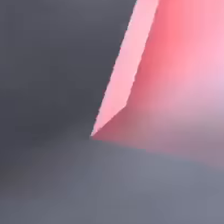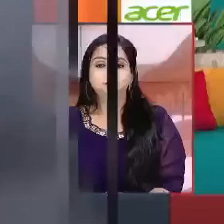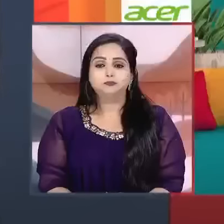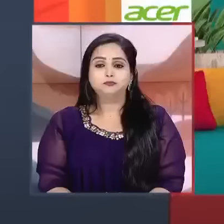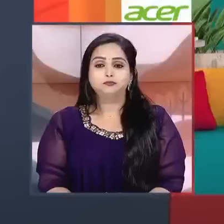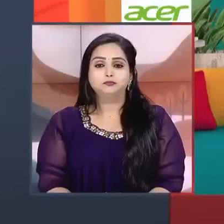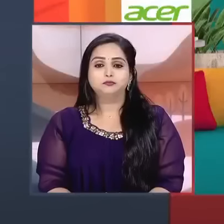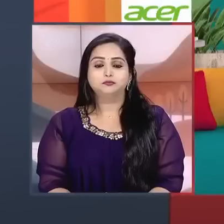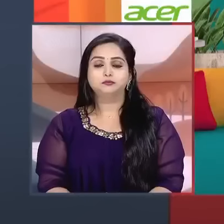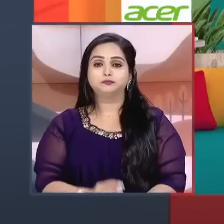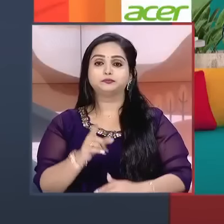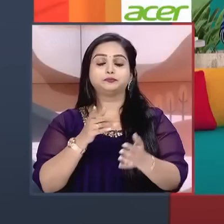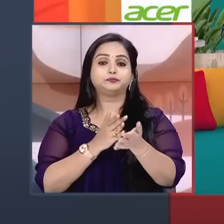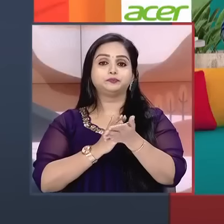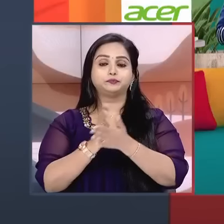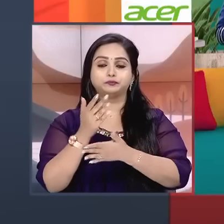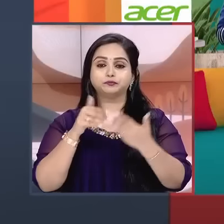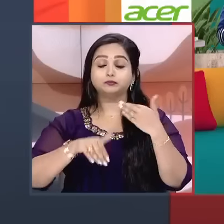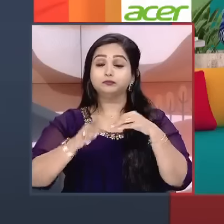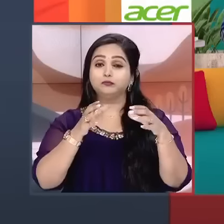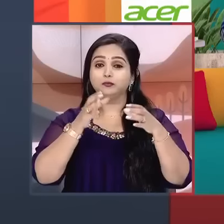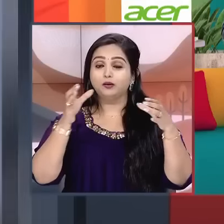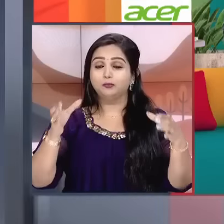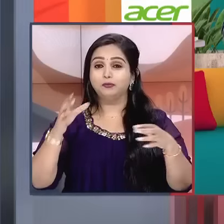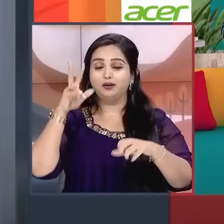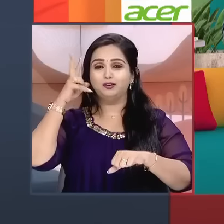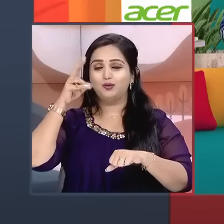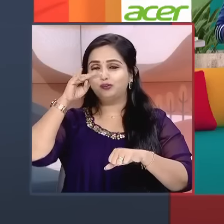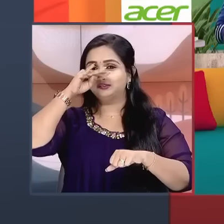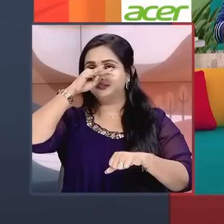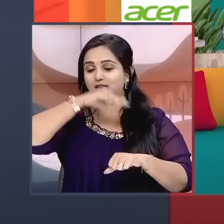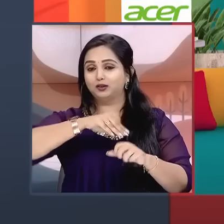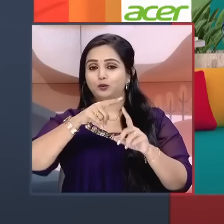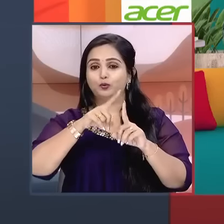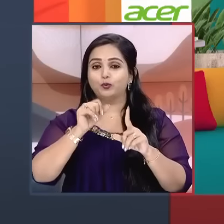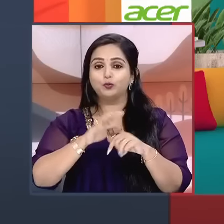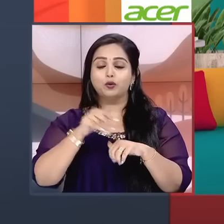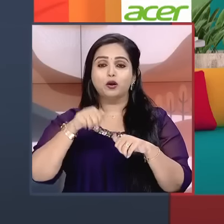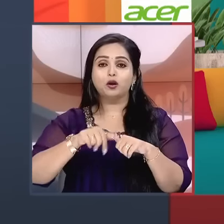കാര്യങ്ങൾ പോയത് കൊണ്ടാണ് ഇപ്പോൾ ഇത്രത്തോളം വലിയൊരു സംശയത്തിന് അല്ലെങ്കിൽ നാണക്കേണ്ട നിലയിൽ പോലും നമ്മുടെ സേന നിൽക്കേണ്ടി വരുന്നത്.